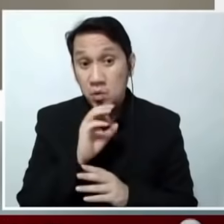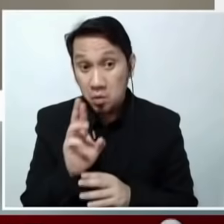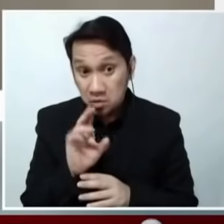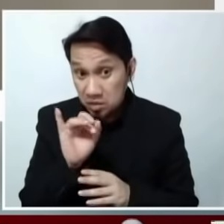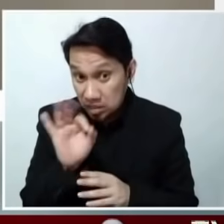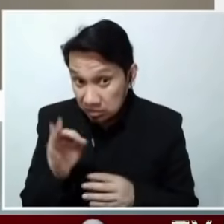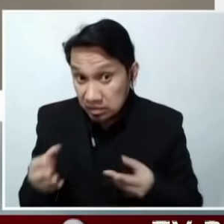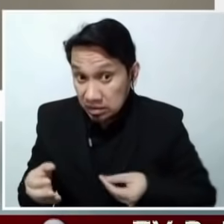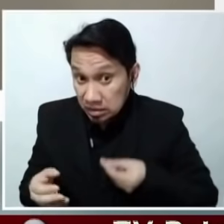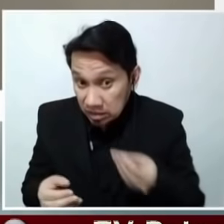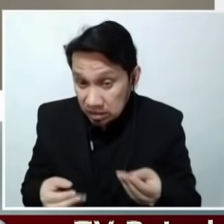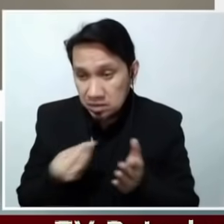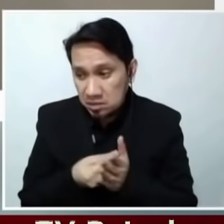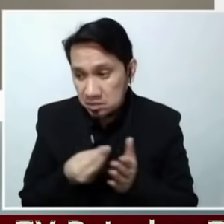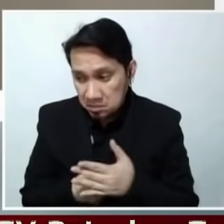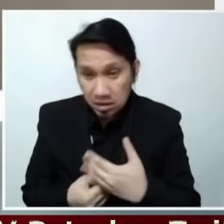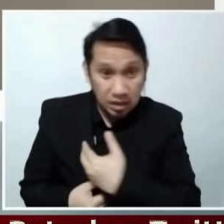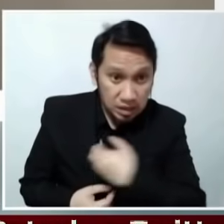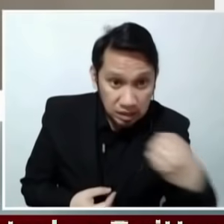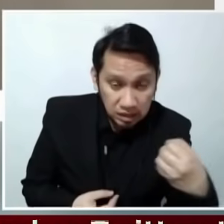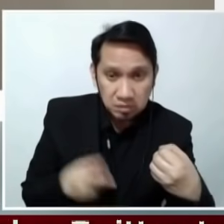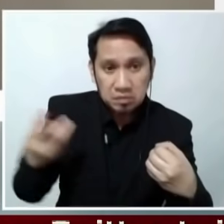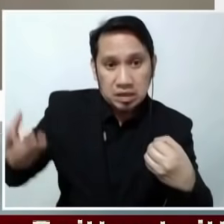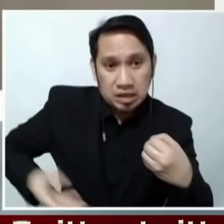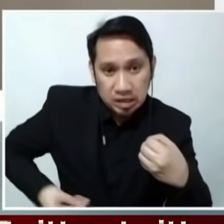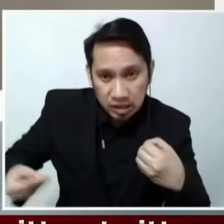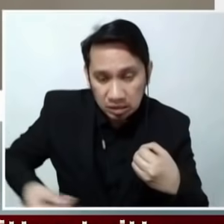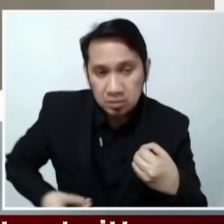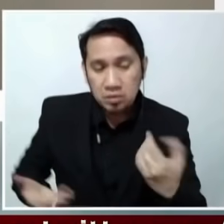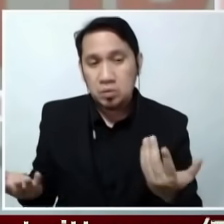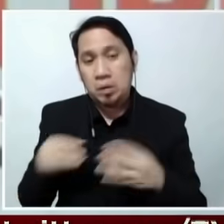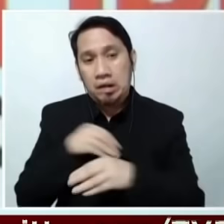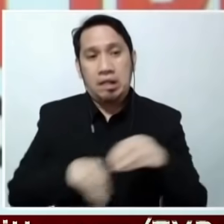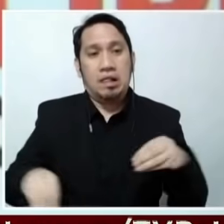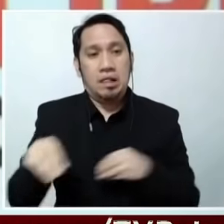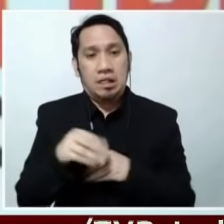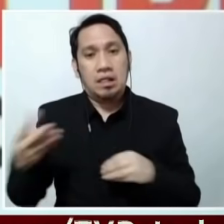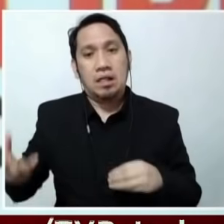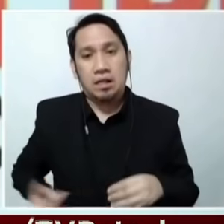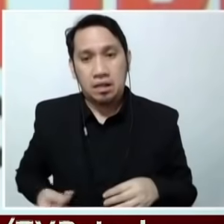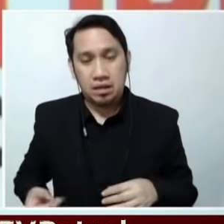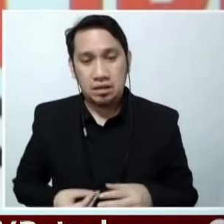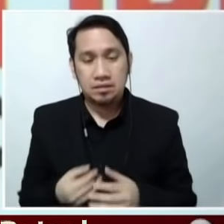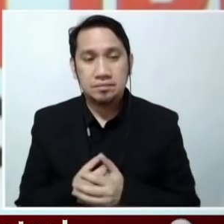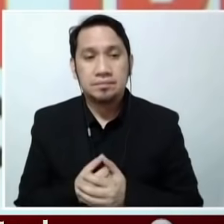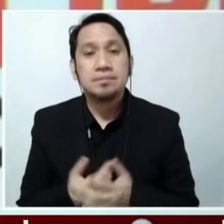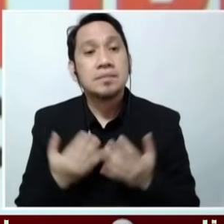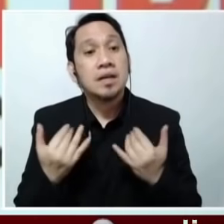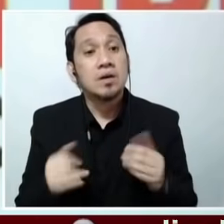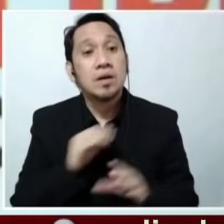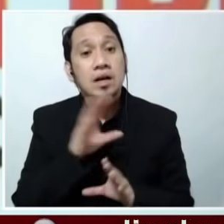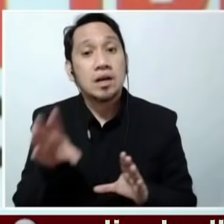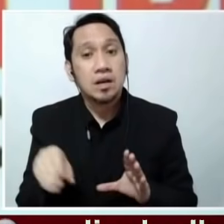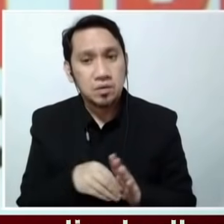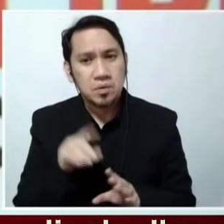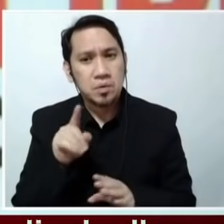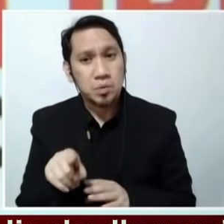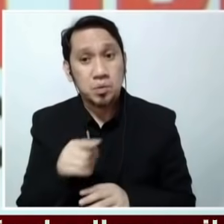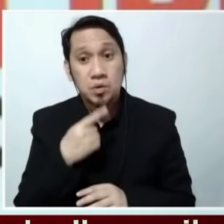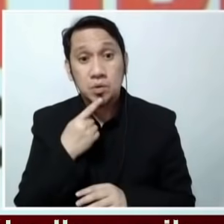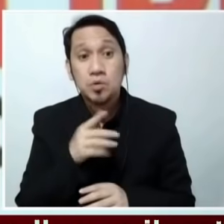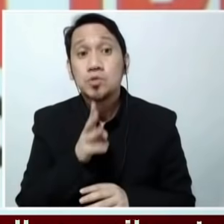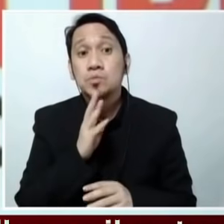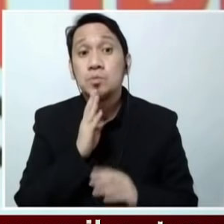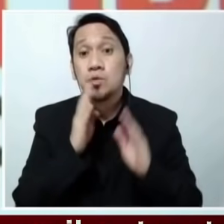sila ng malaki, babawiin ulit nila sa corruption pag sila'y nasa office. Kabilang naman sa mga pumalag ang tagapagsalita